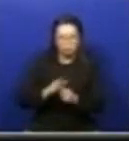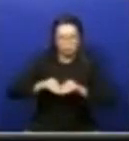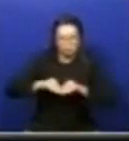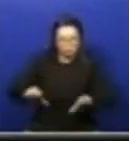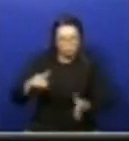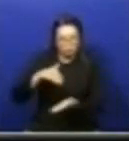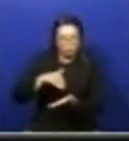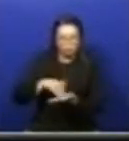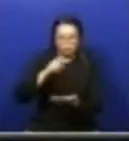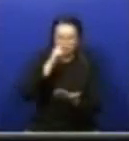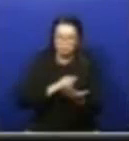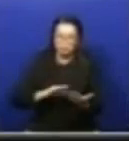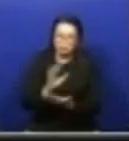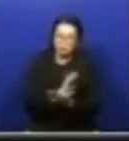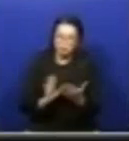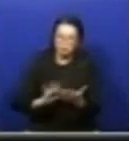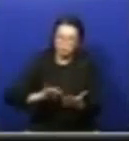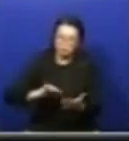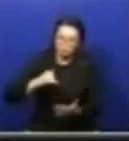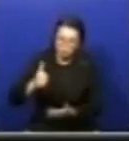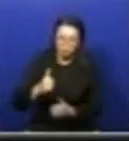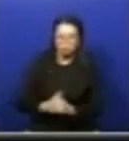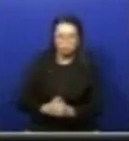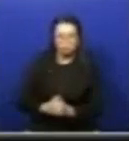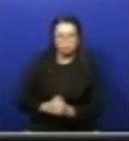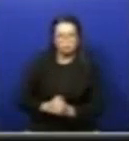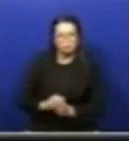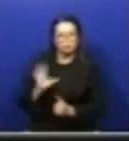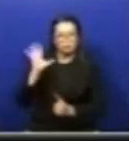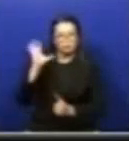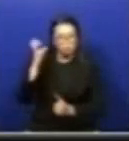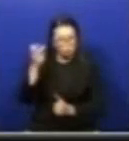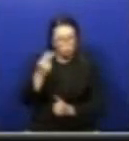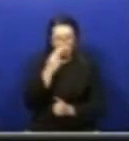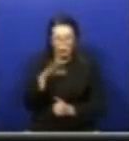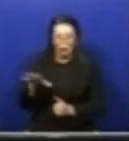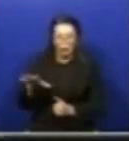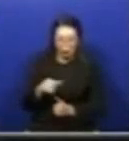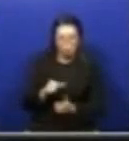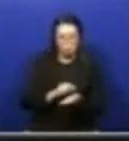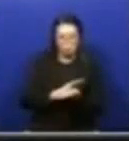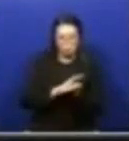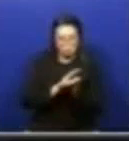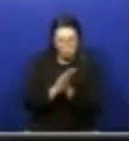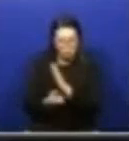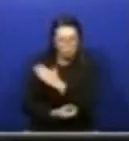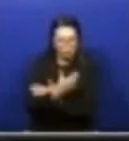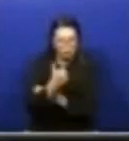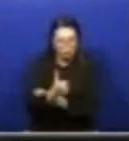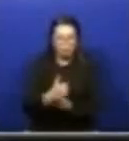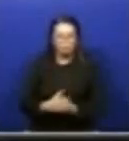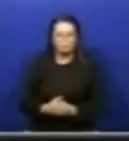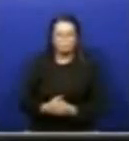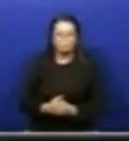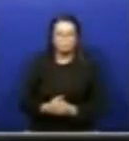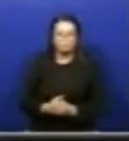กลางประเทศไทยเป็นประเทศที่ทั่วโลกจะมาจะเอาวิกฤตเป็นโอกาสปรากฏว่าไปเอาม